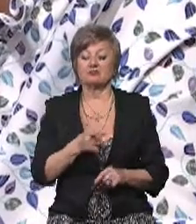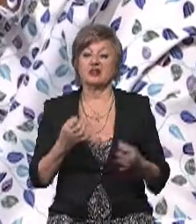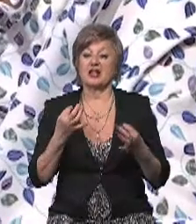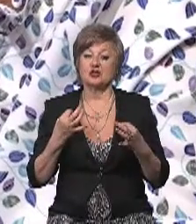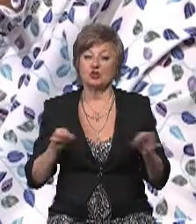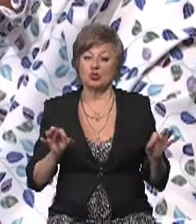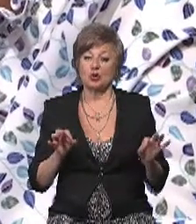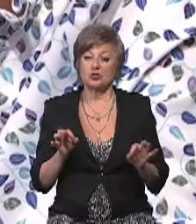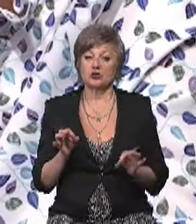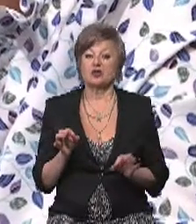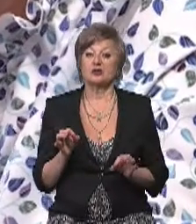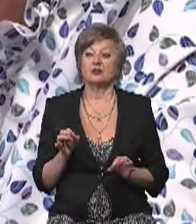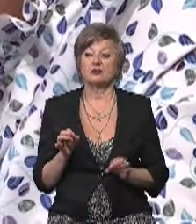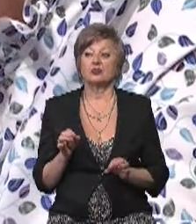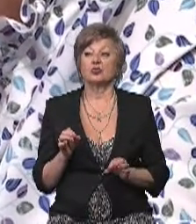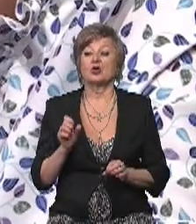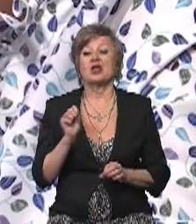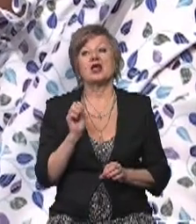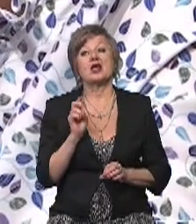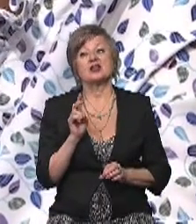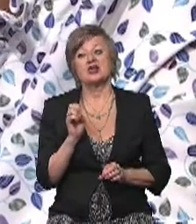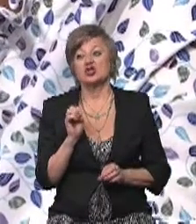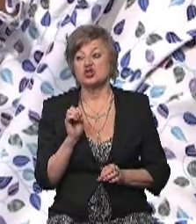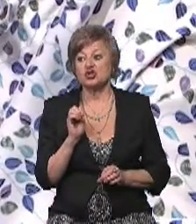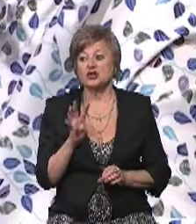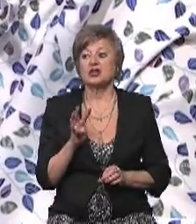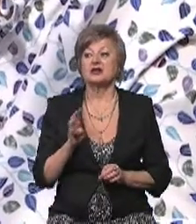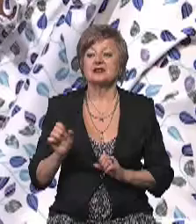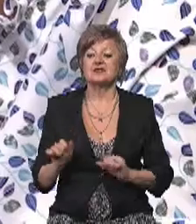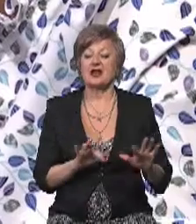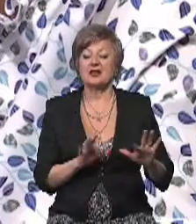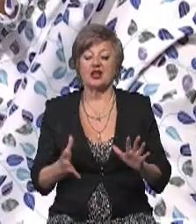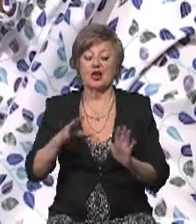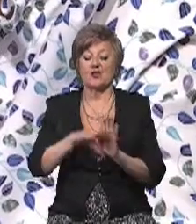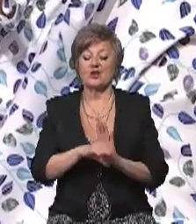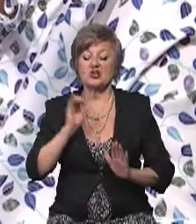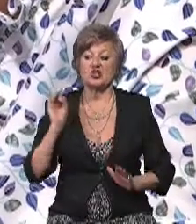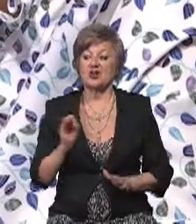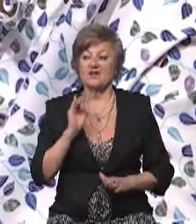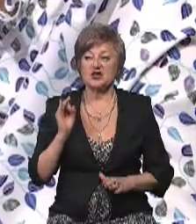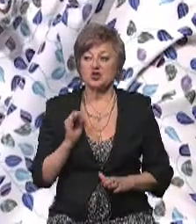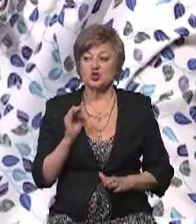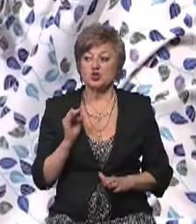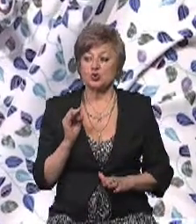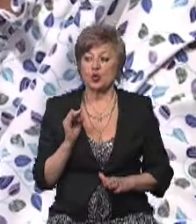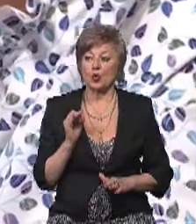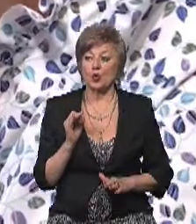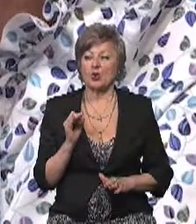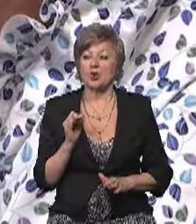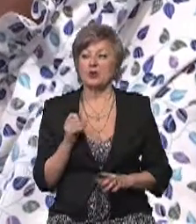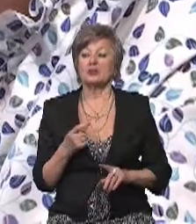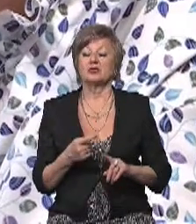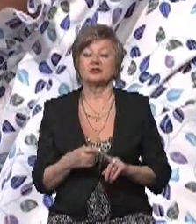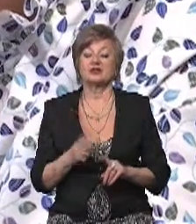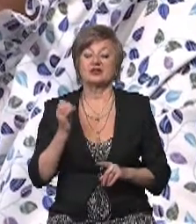згадаємо 24 серпня 14-го, то це події, які увійшли в історію з назвою Іловайськ, причому Іловайський навіть не казан, а